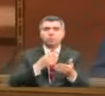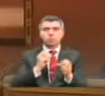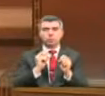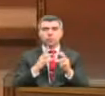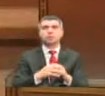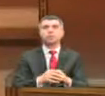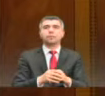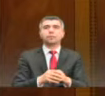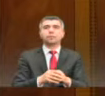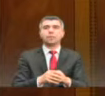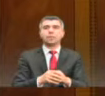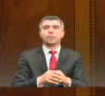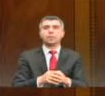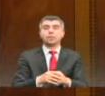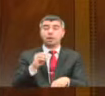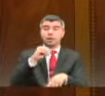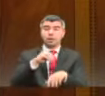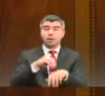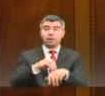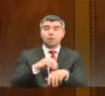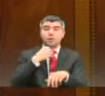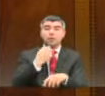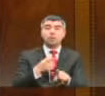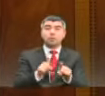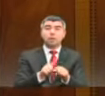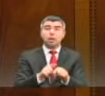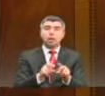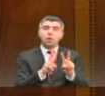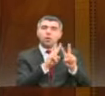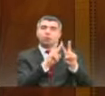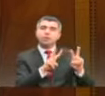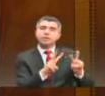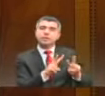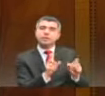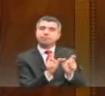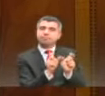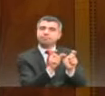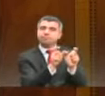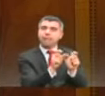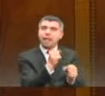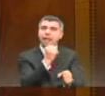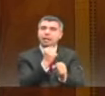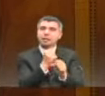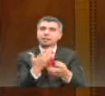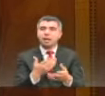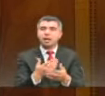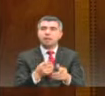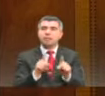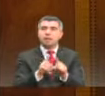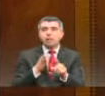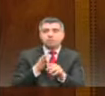وأيضا سنحرص على تقوية جهاز مفتشية الشغل والرفع من تغطية المراقبة للمؤسسات